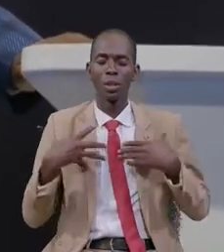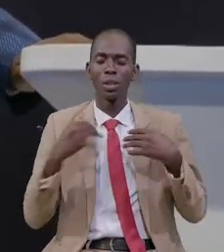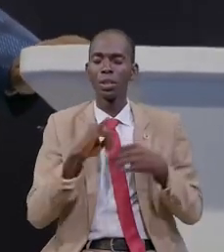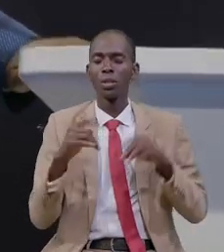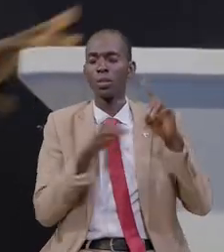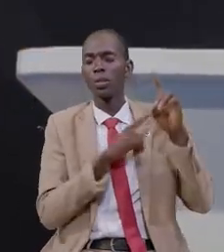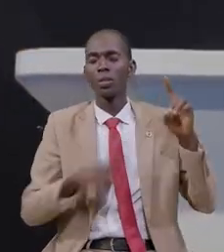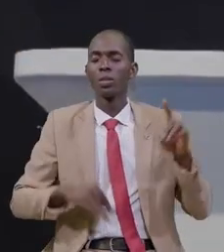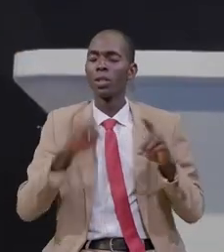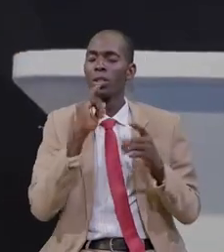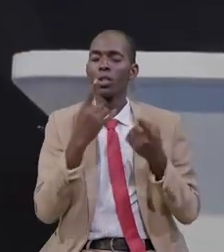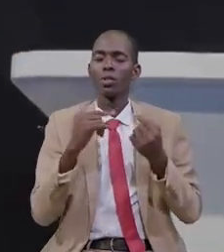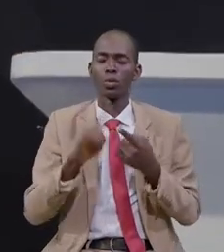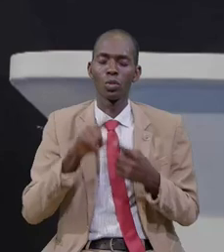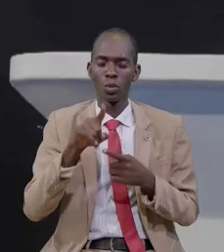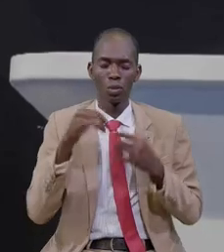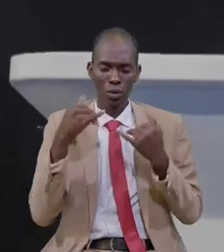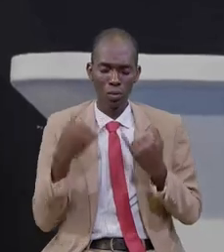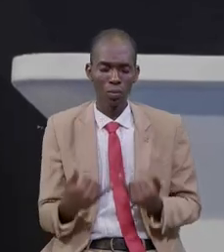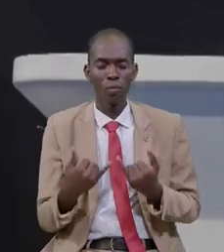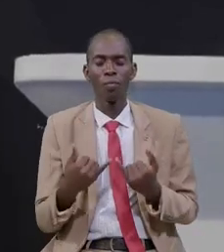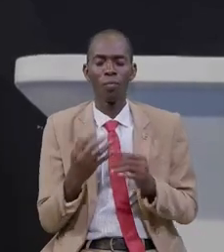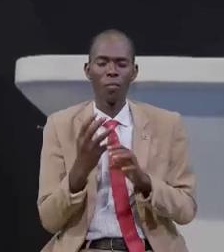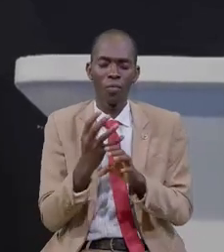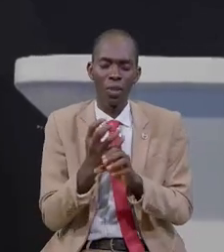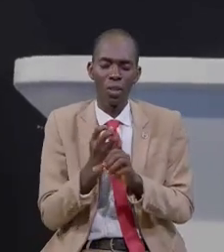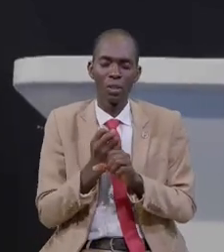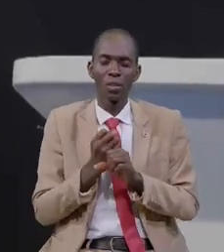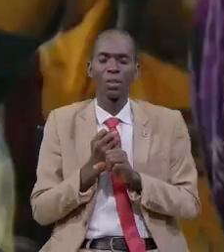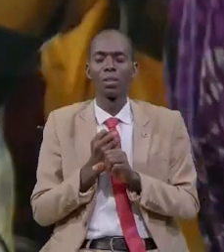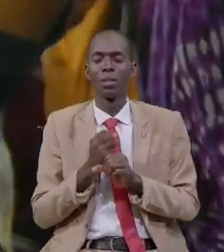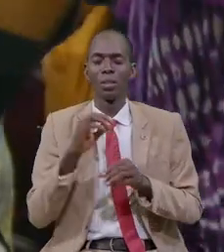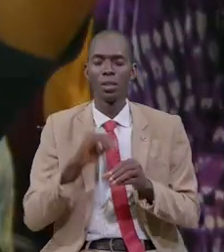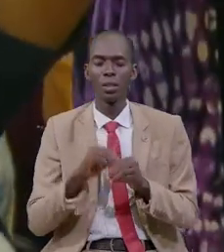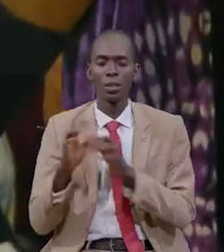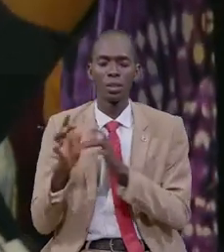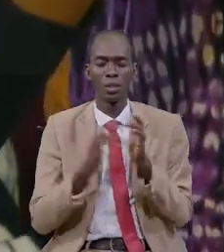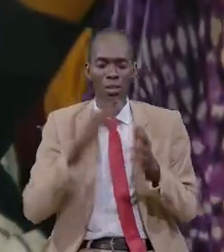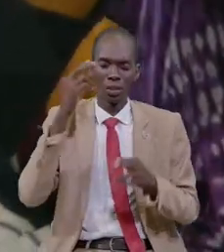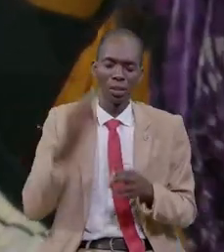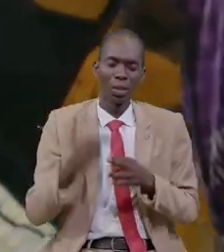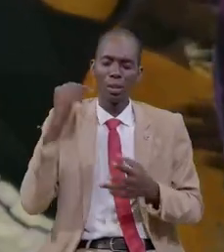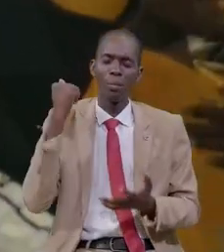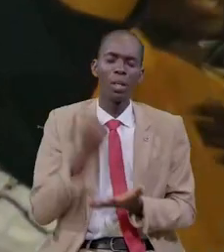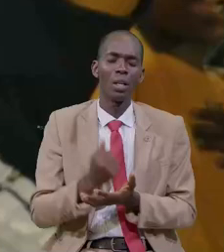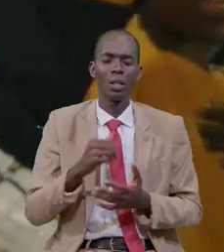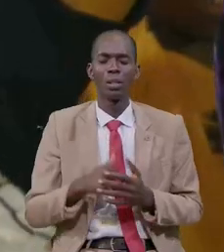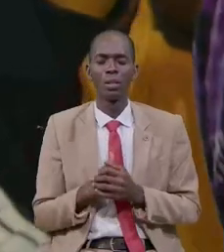du Seigneur vient sur toi maintenant. Reçois au nom de Jésus.